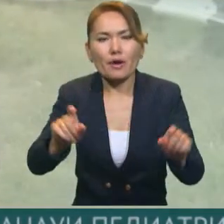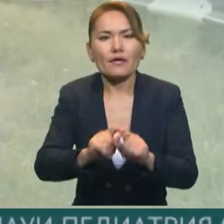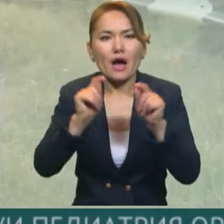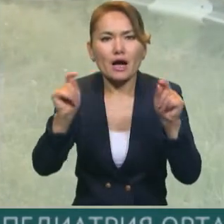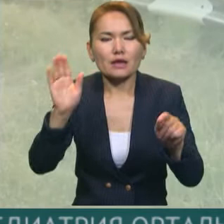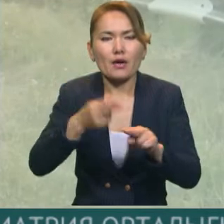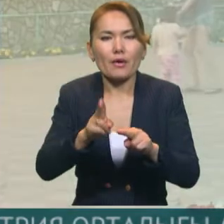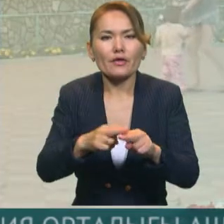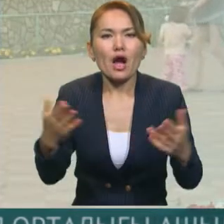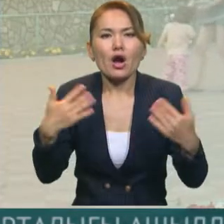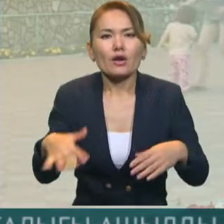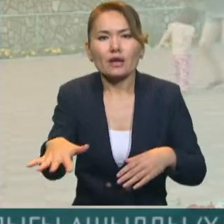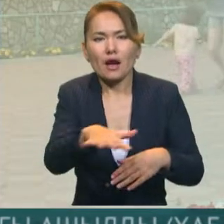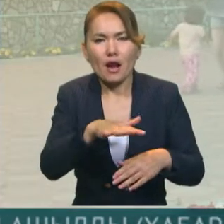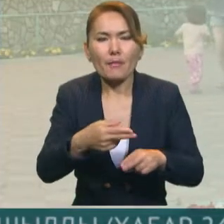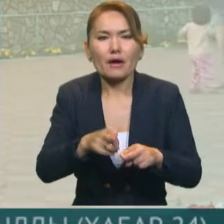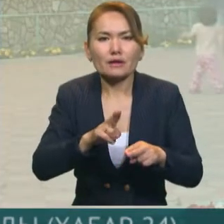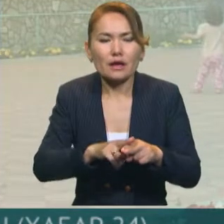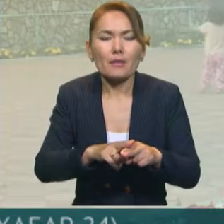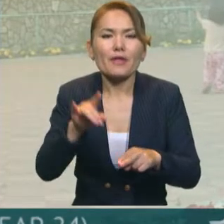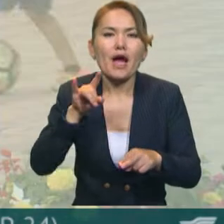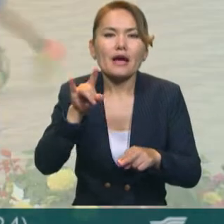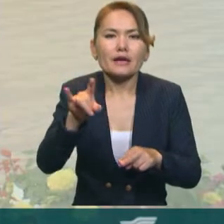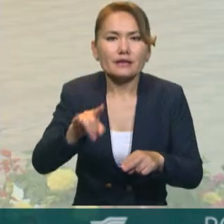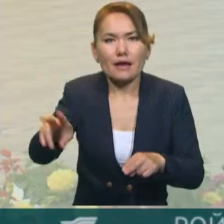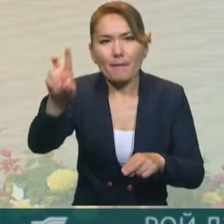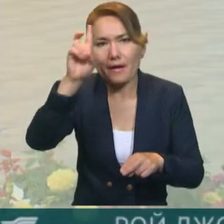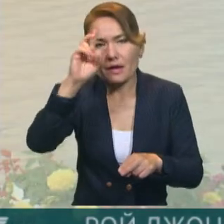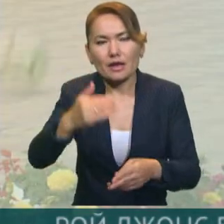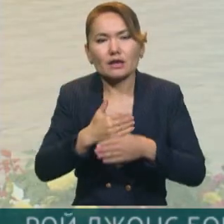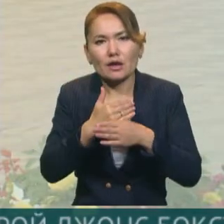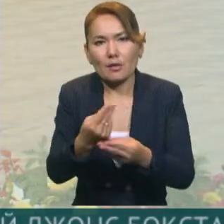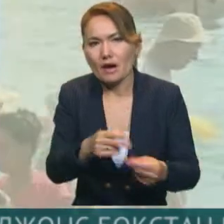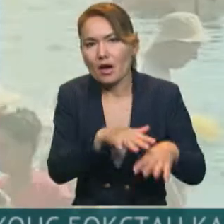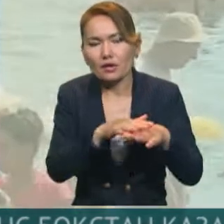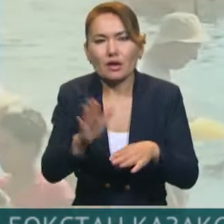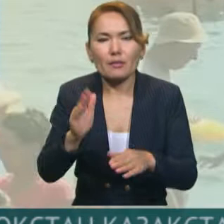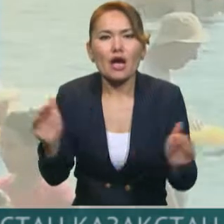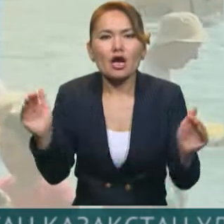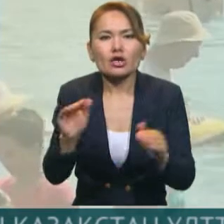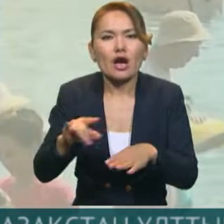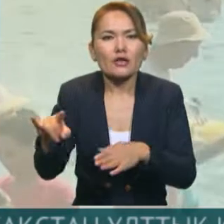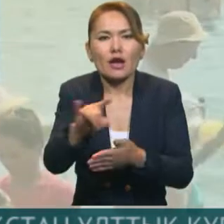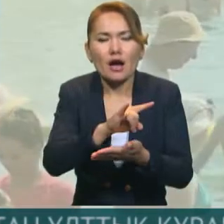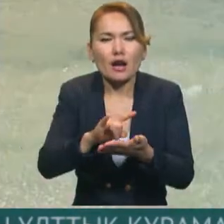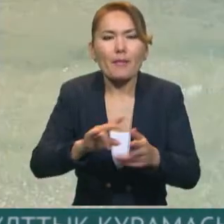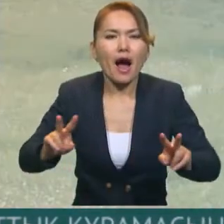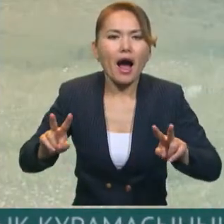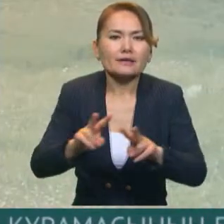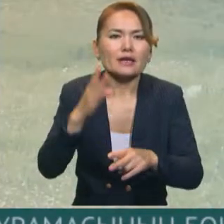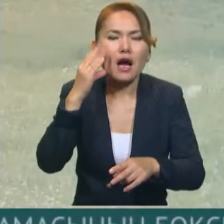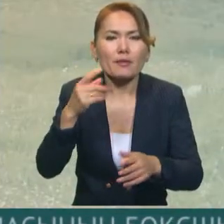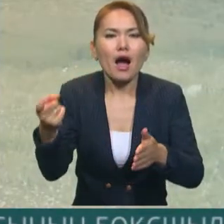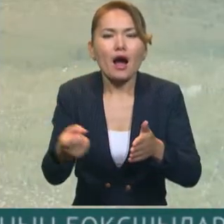қосылады. Курорттық аймаққа апаратын тұрақты ішкі рейстер мемлекет тарапынан субсидияланады. Шағын аэродром арқылы Астана,